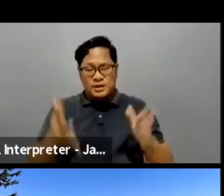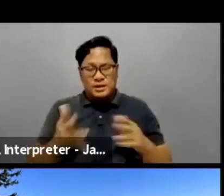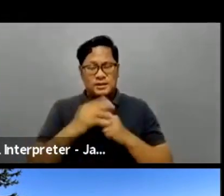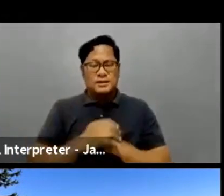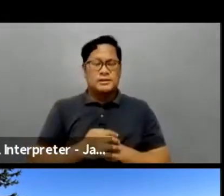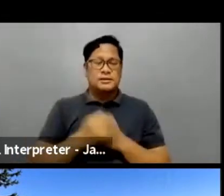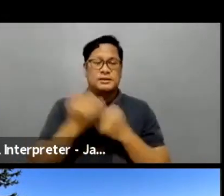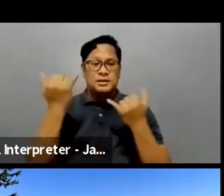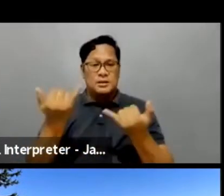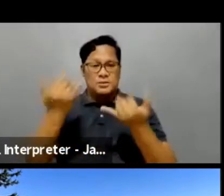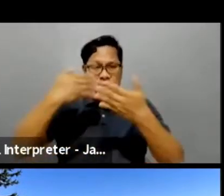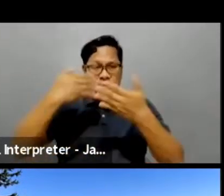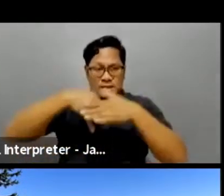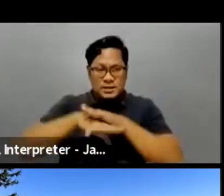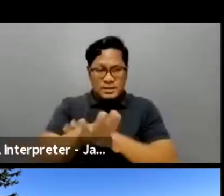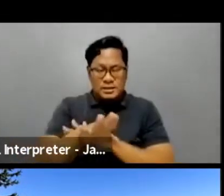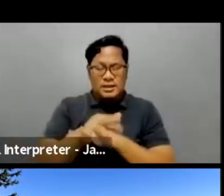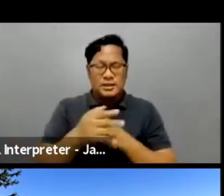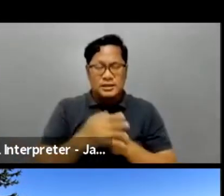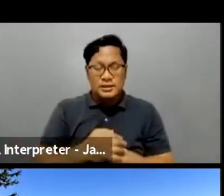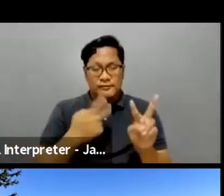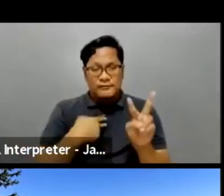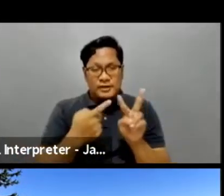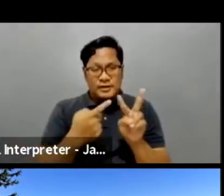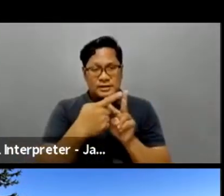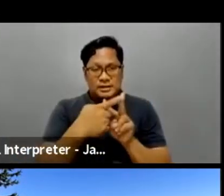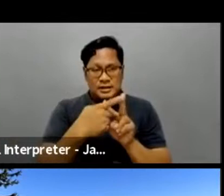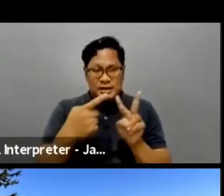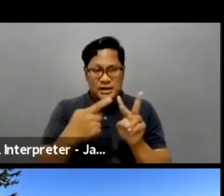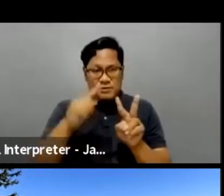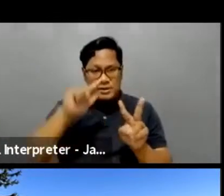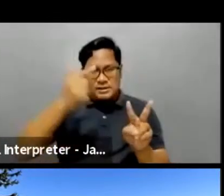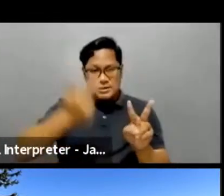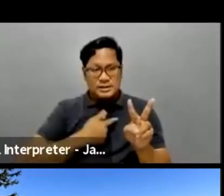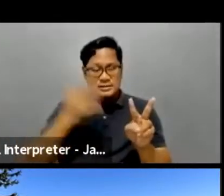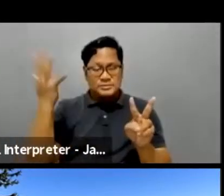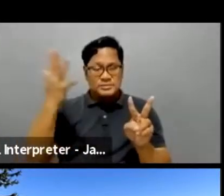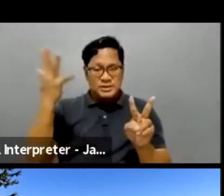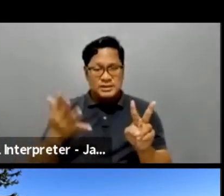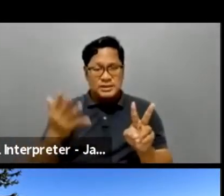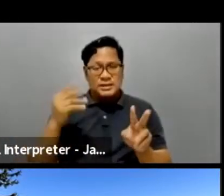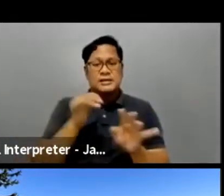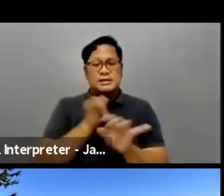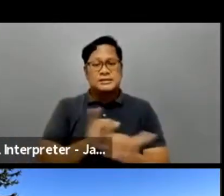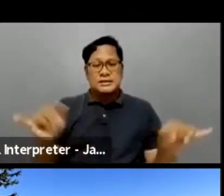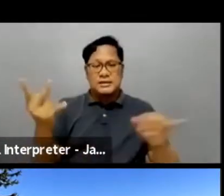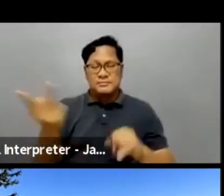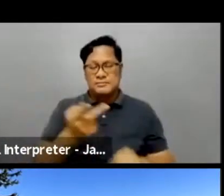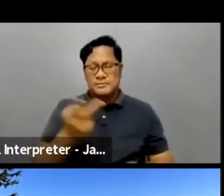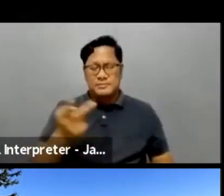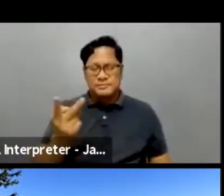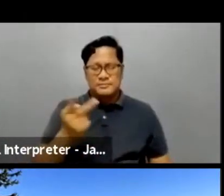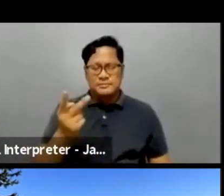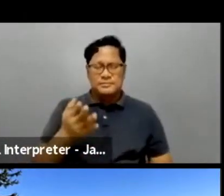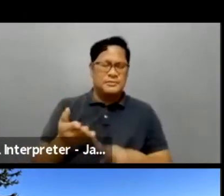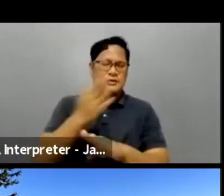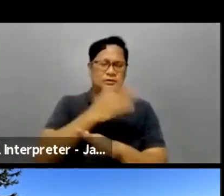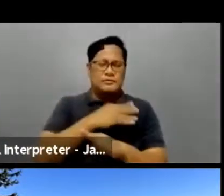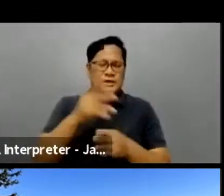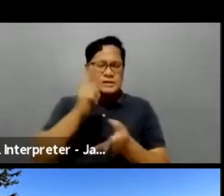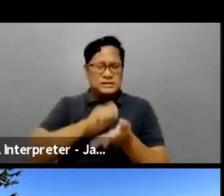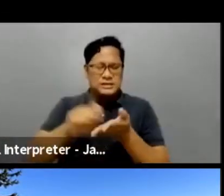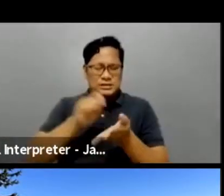papasok tayo sa, may dalawa tayong guest speakers ngayon ay parehong dating mga secretaries of health.